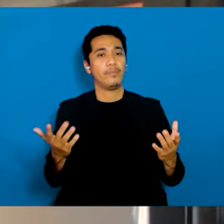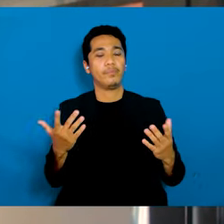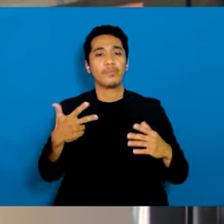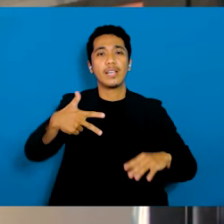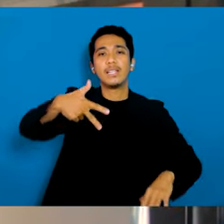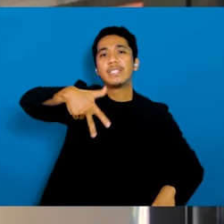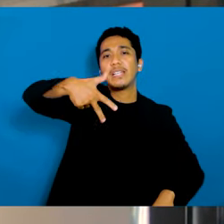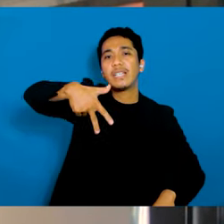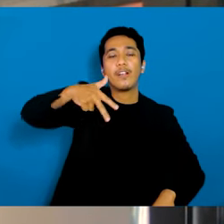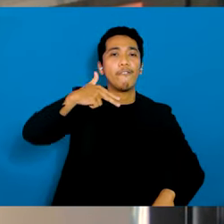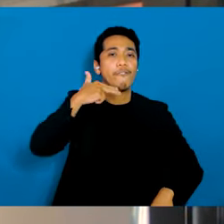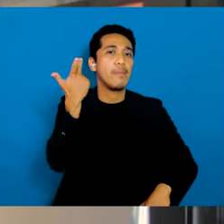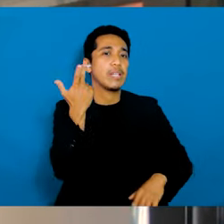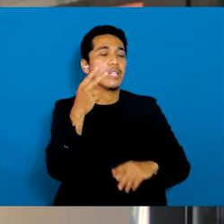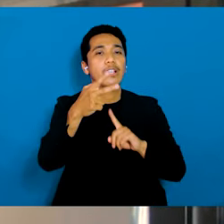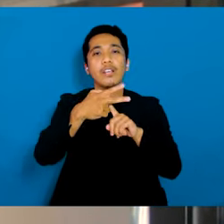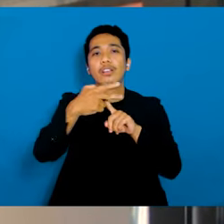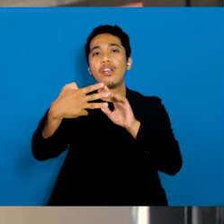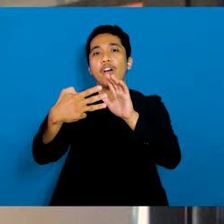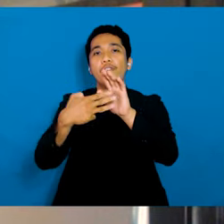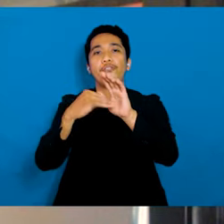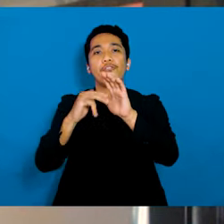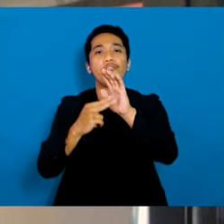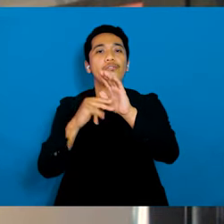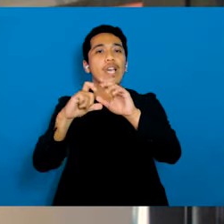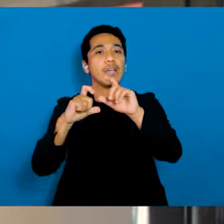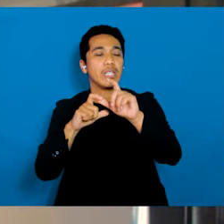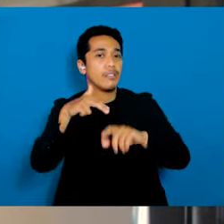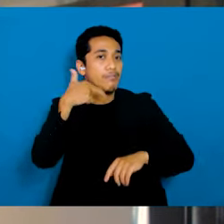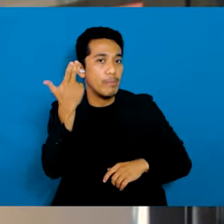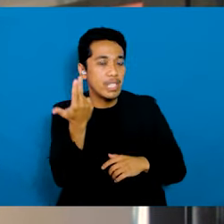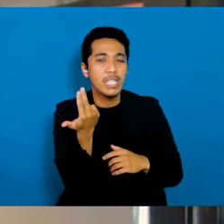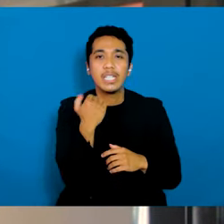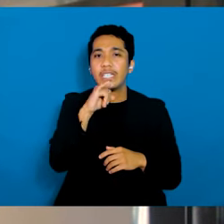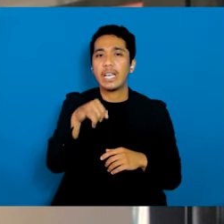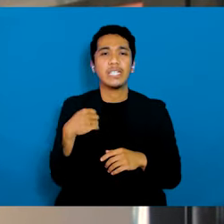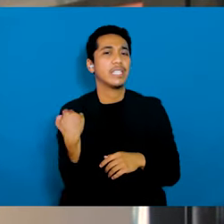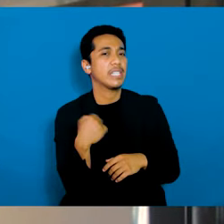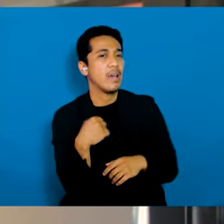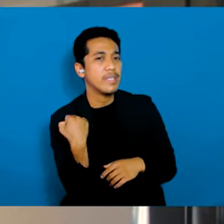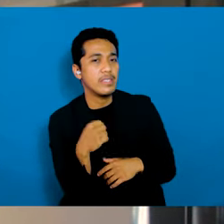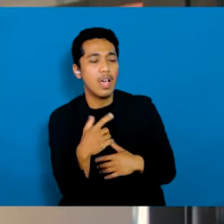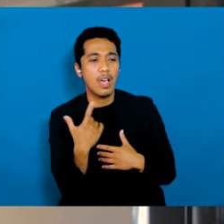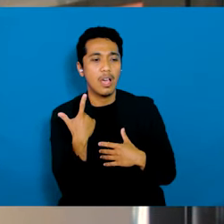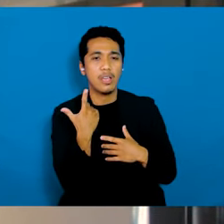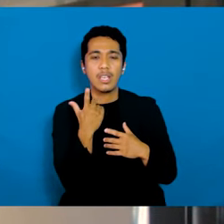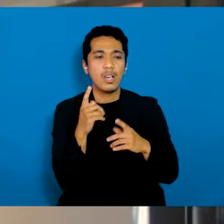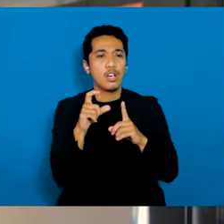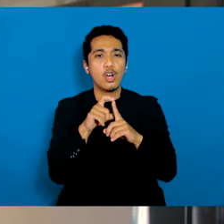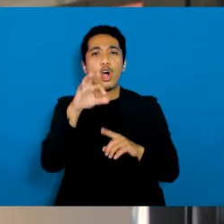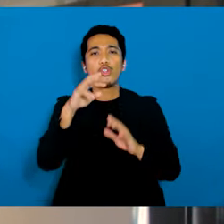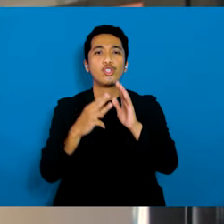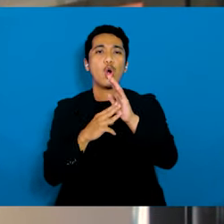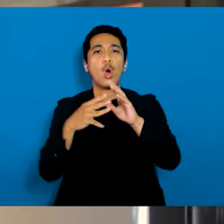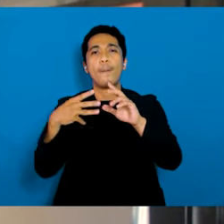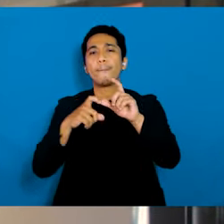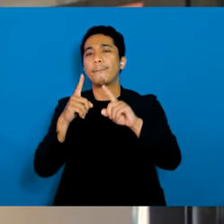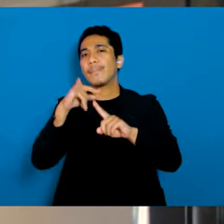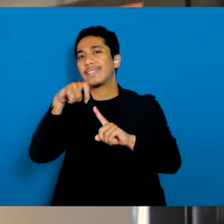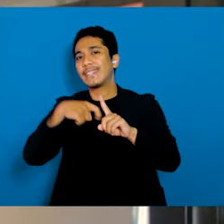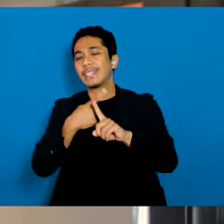pergerakannya adalah gender feminis ya. Jadi kita kemudian tidak bisa menempatkan hal-hal